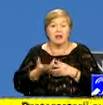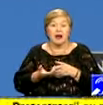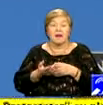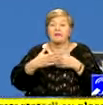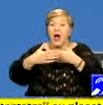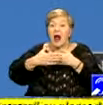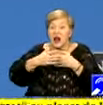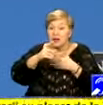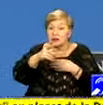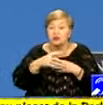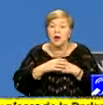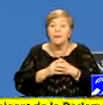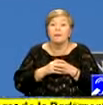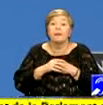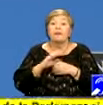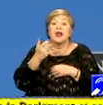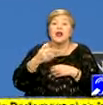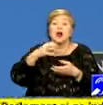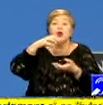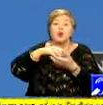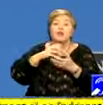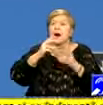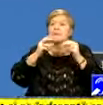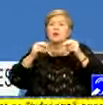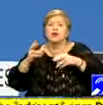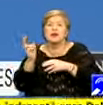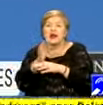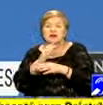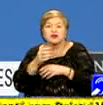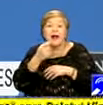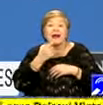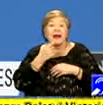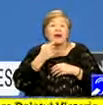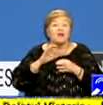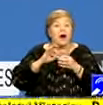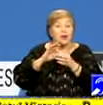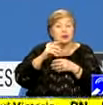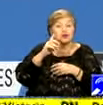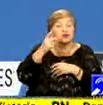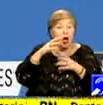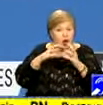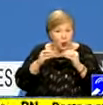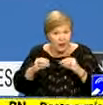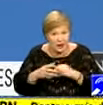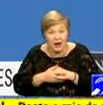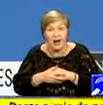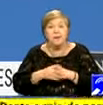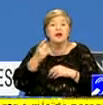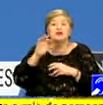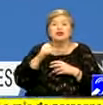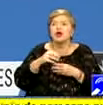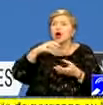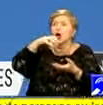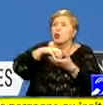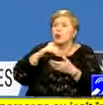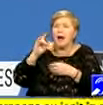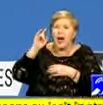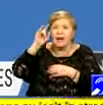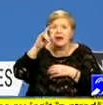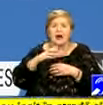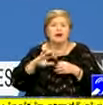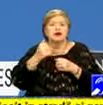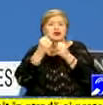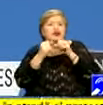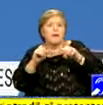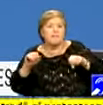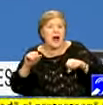Alături de brigada multinațională din Craiova, condusă de către România și poliția aeriană și precum și paza la